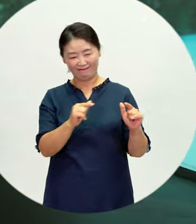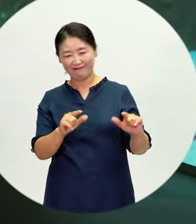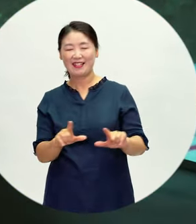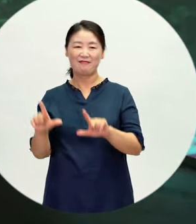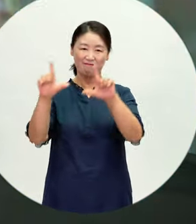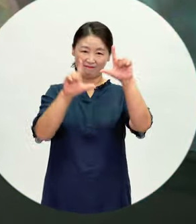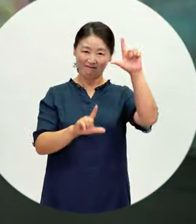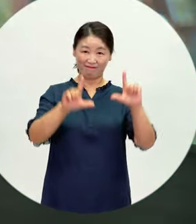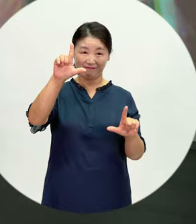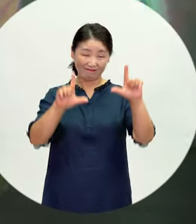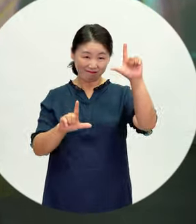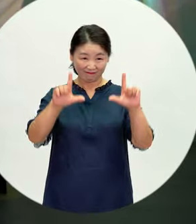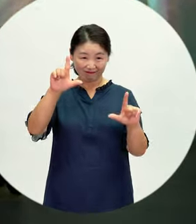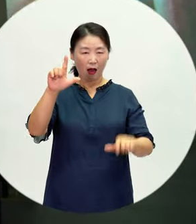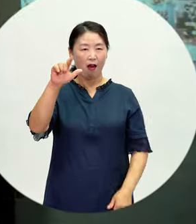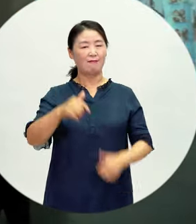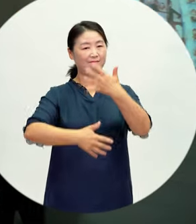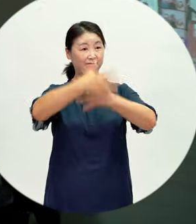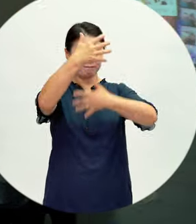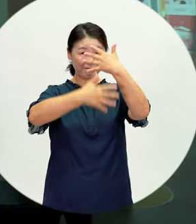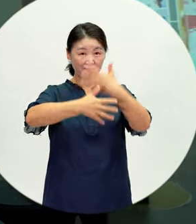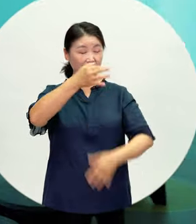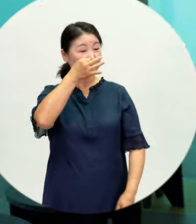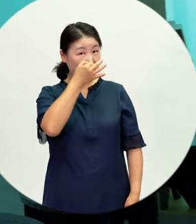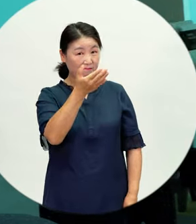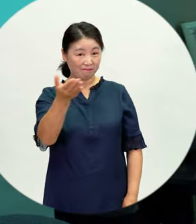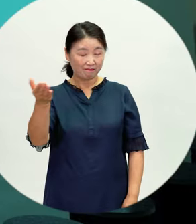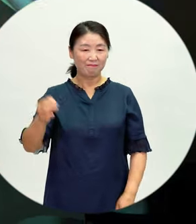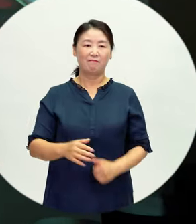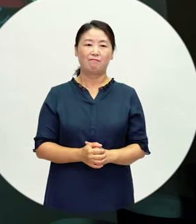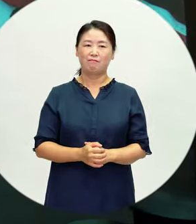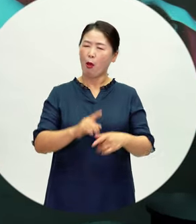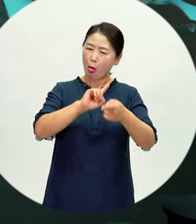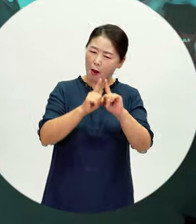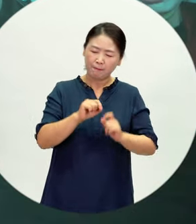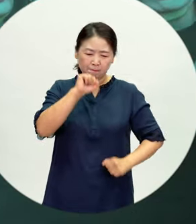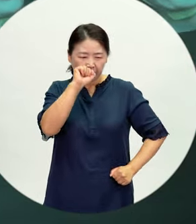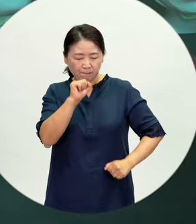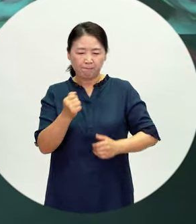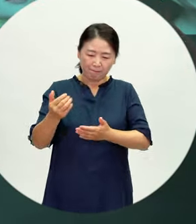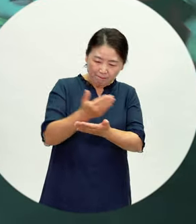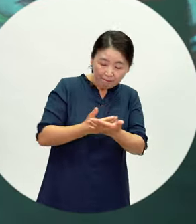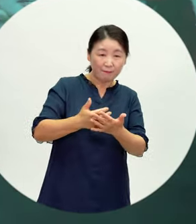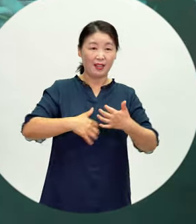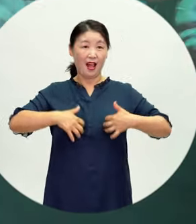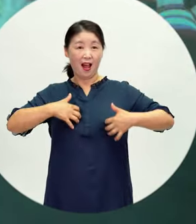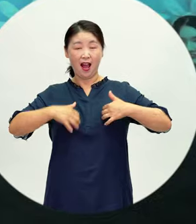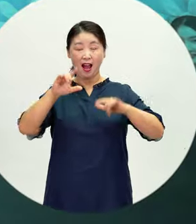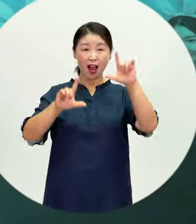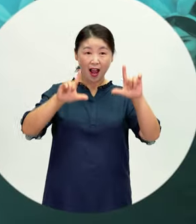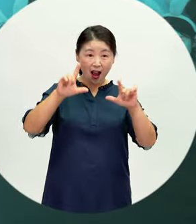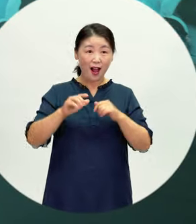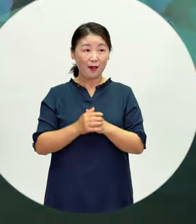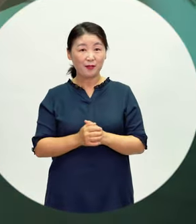평범했던 순간들을 실감형 영상으로 만나보실 수 있습니다. 서로가 좋아하는 것을 함께 공유하고 즐기는 모습은